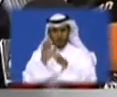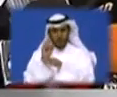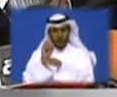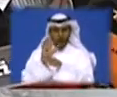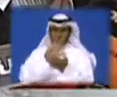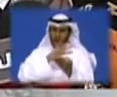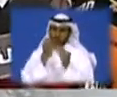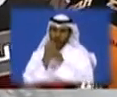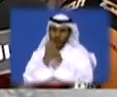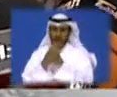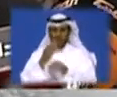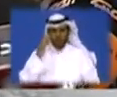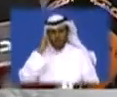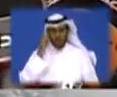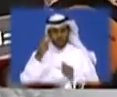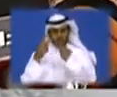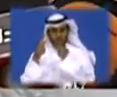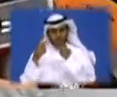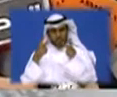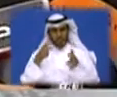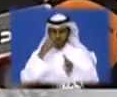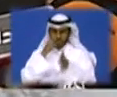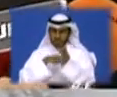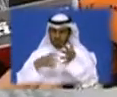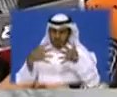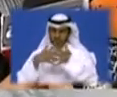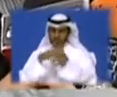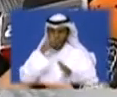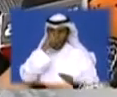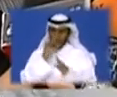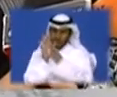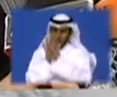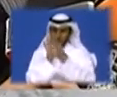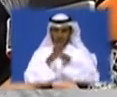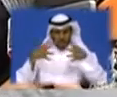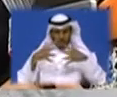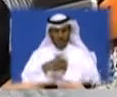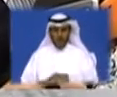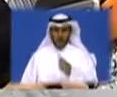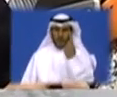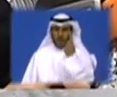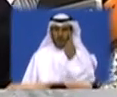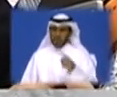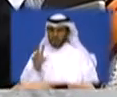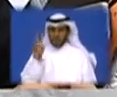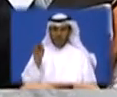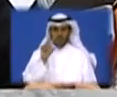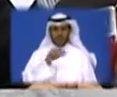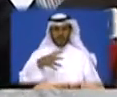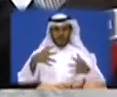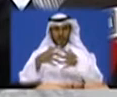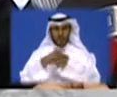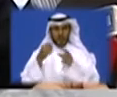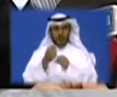وتباحثنا أيضا واتفقنا على ضرورة الإسناد المشترك باعتبار أن المجلسي البرلمان